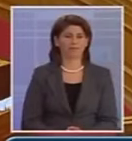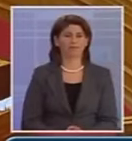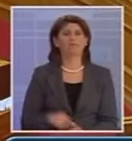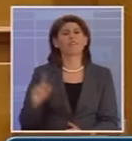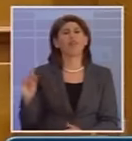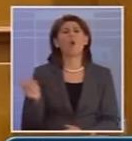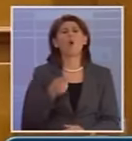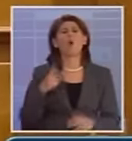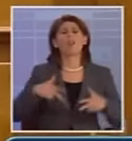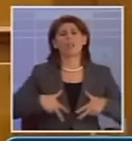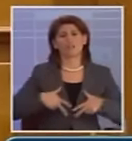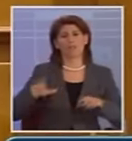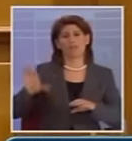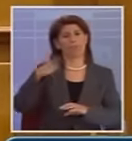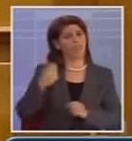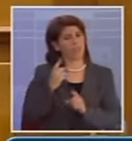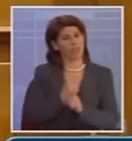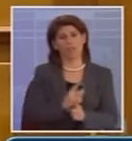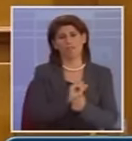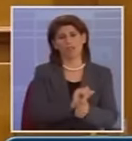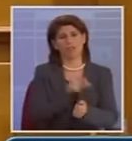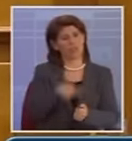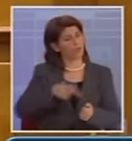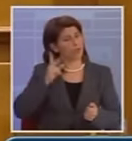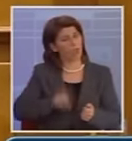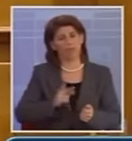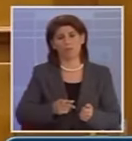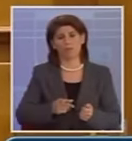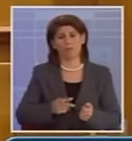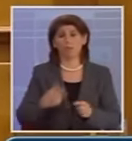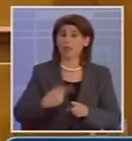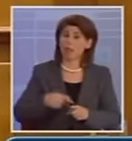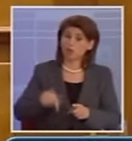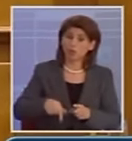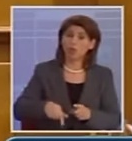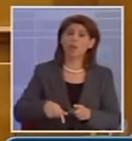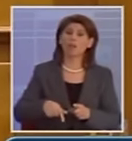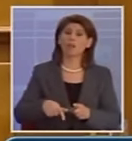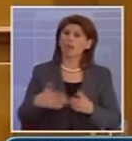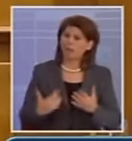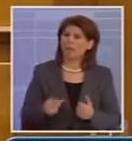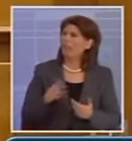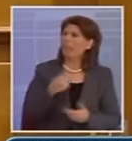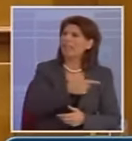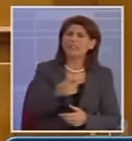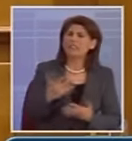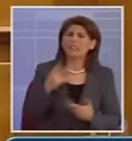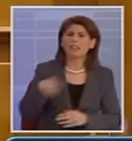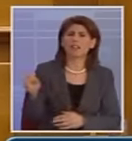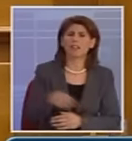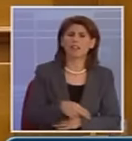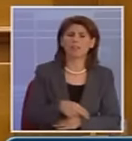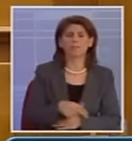Όλες οι χώρες στον κόσμο έχουν ειδικές φυλακές για τέτοιους κακοποιούς. Η Ελλάδα τώρα μόλις απέκτησε, εσείς γιατί τις καταργείτε?